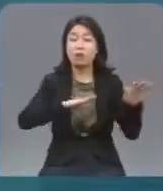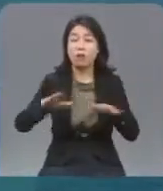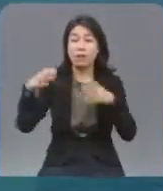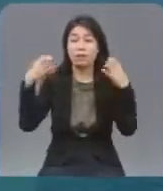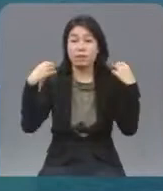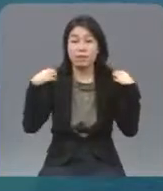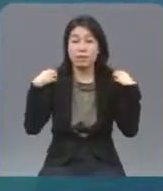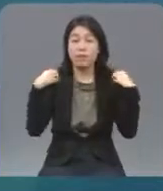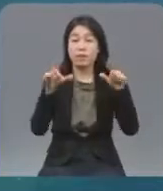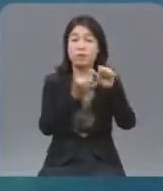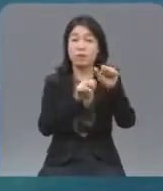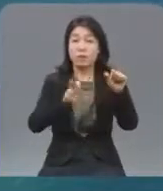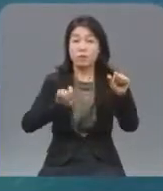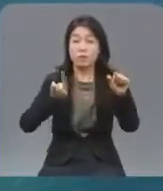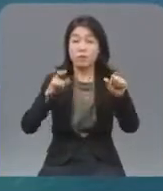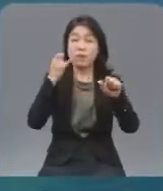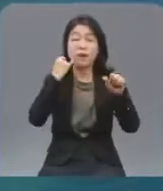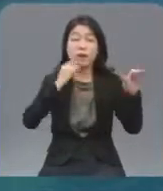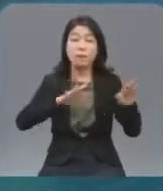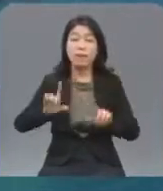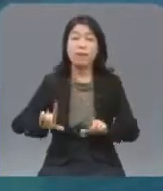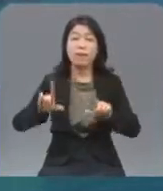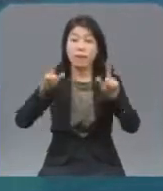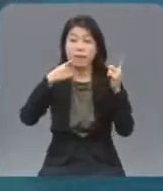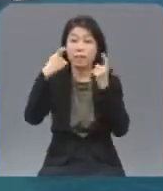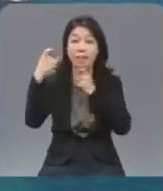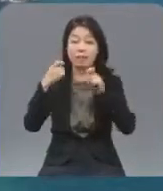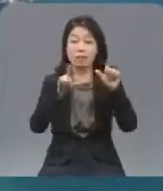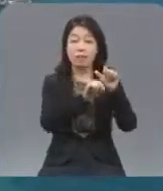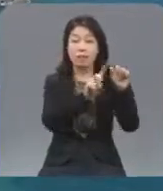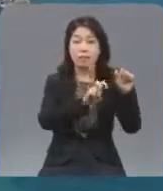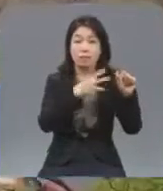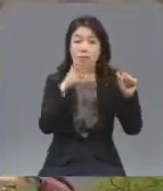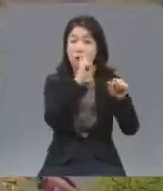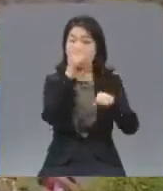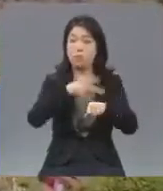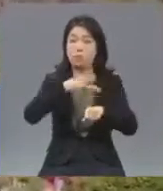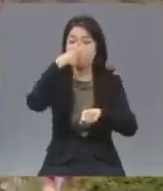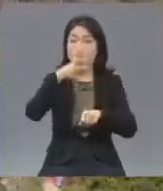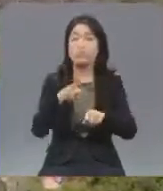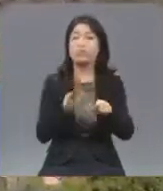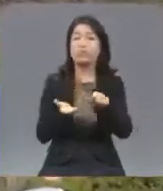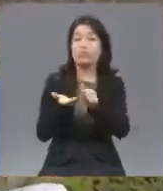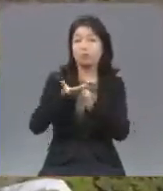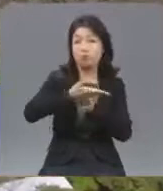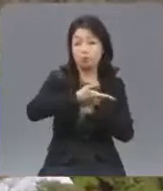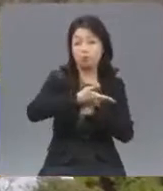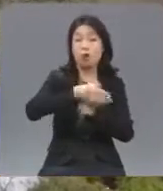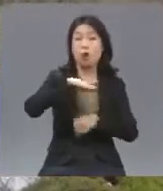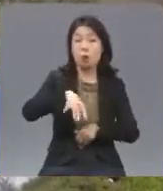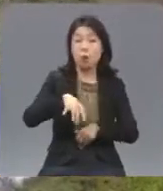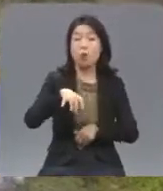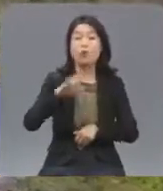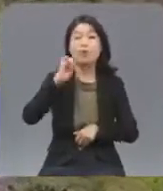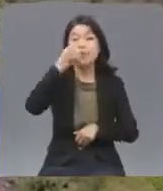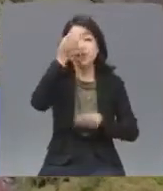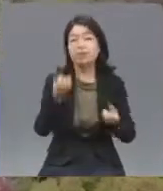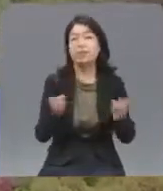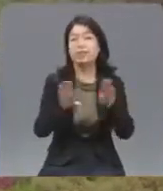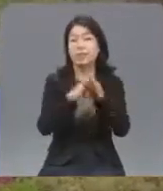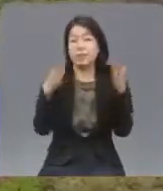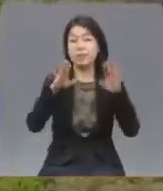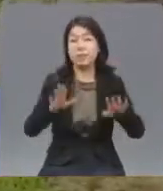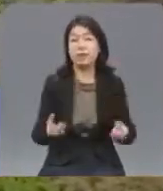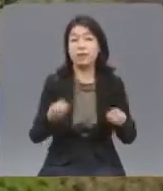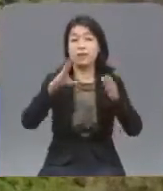여수지방해양수산청은 5월 31일 바다의 날을 기념해 오는 28일 오후 2시 오동도 등대에서 예술제를 개최합니다.